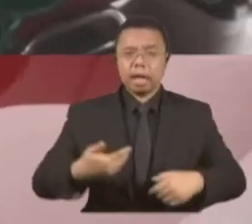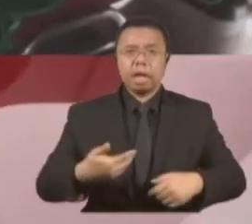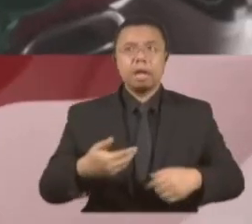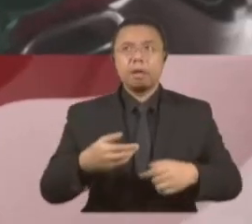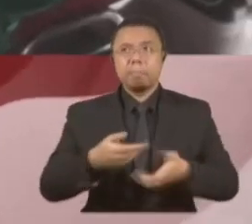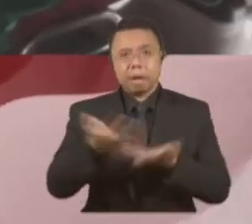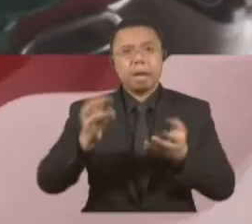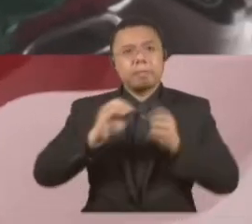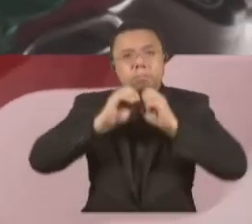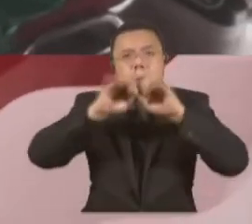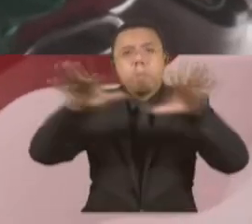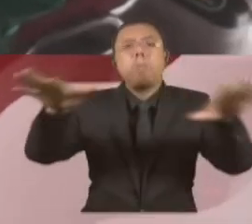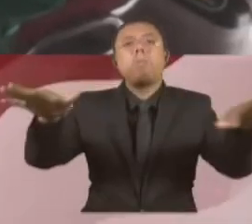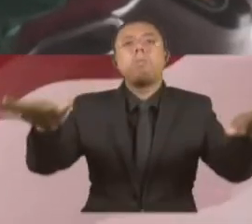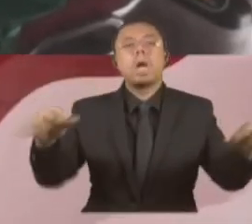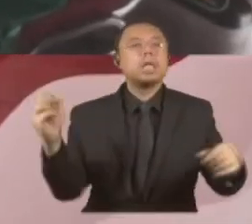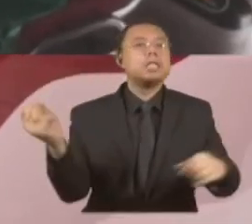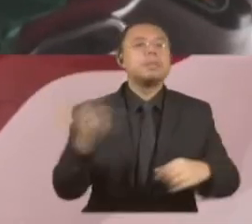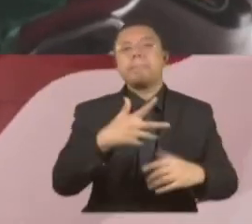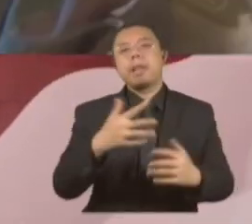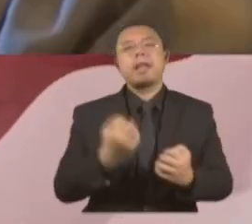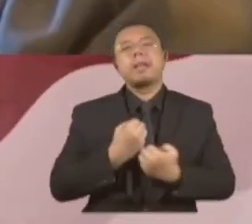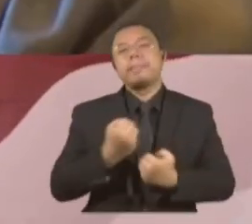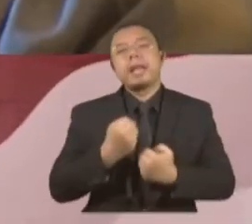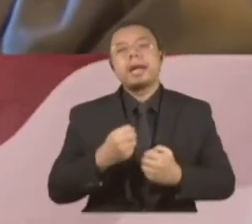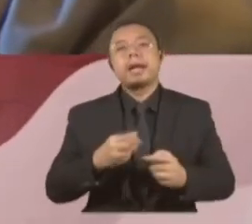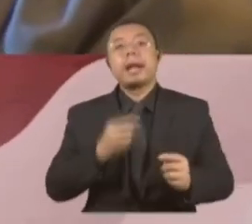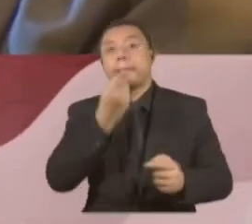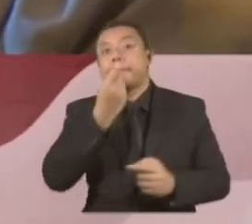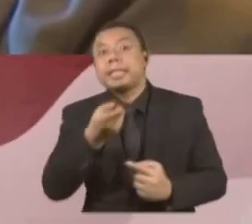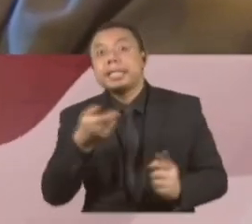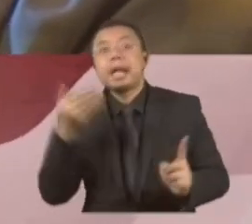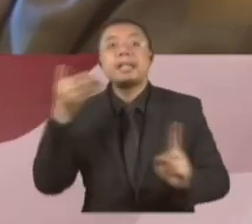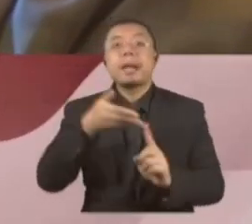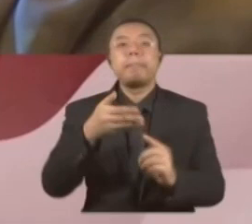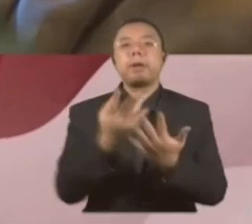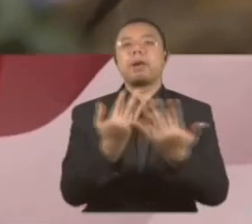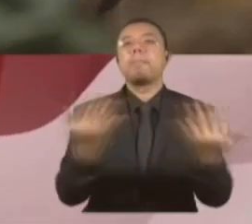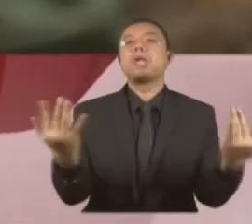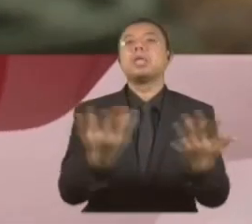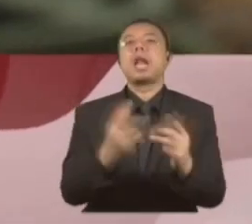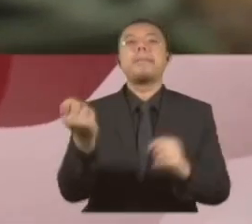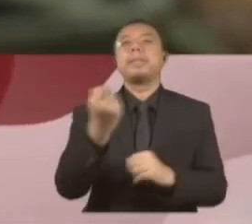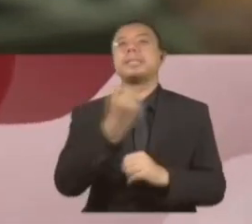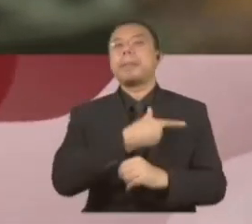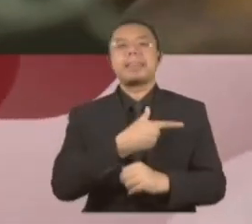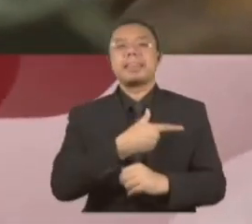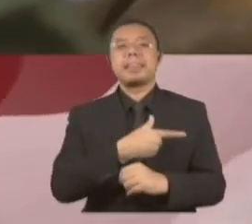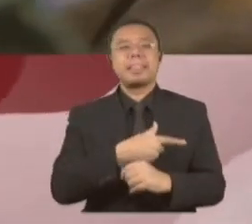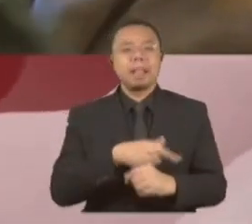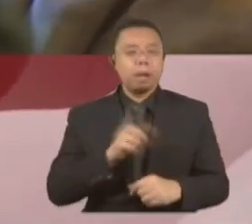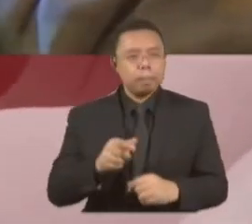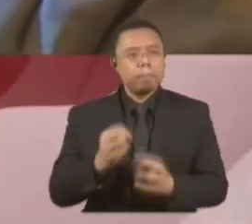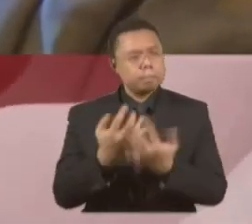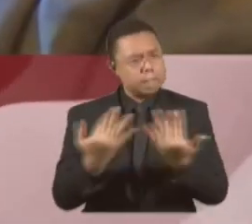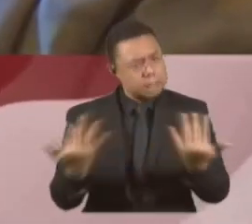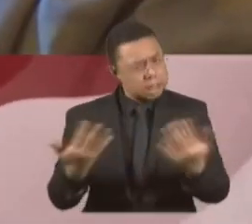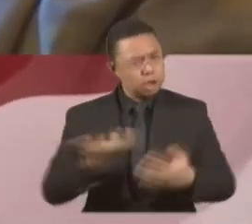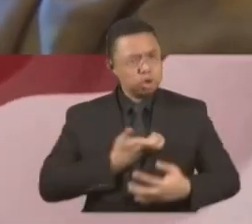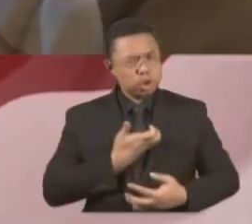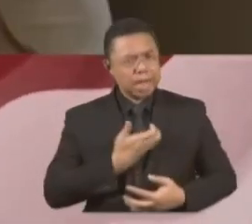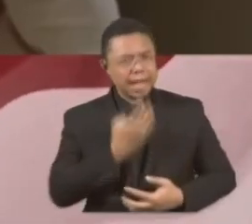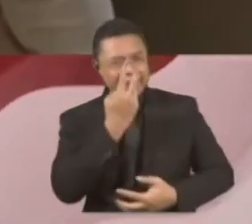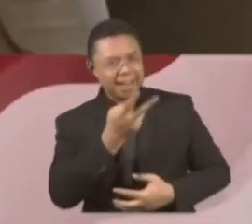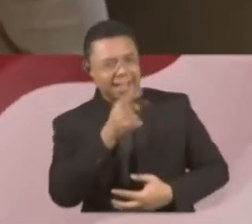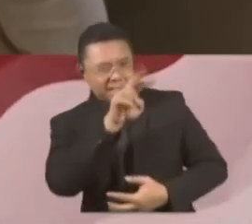kreator itu mereka bisa mengemas video itu jadi lebih menarik dan akhirnya pesan itu jadi lebih tersampaikan kayak gitu karena masyarakat suka lah